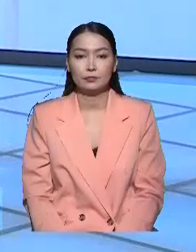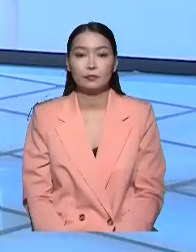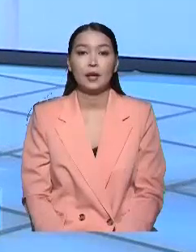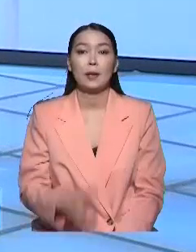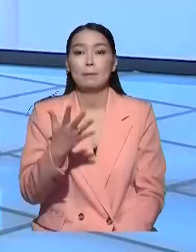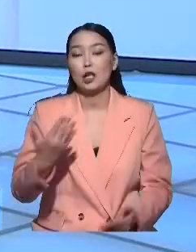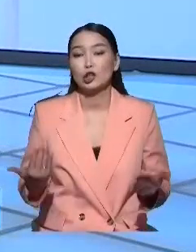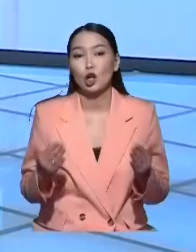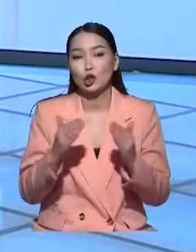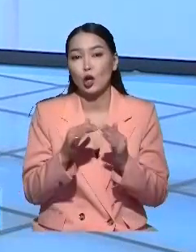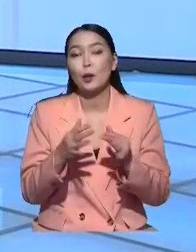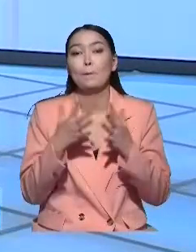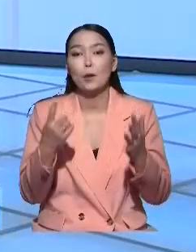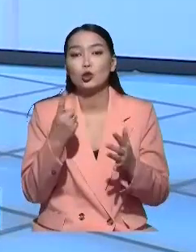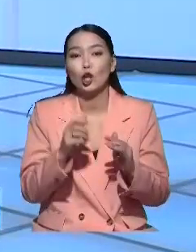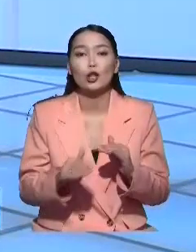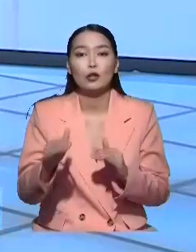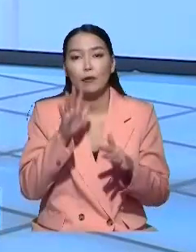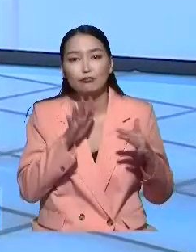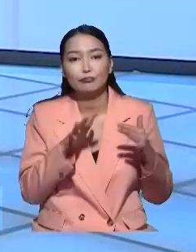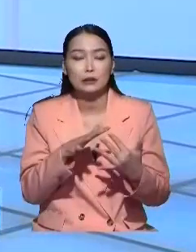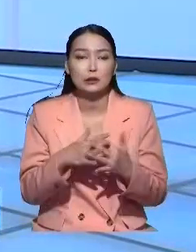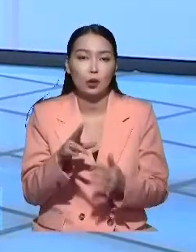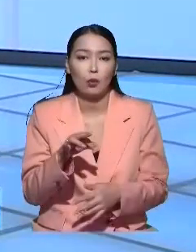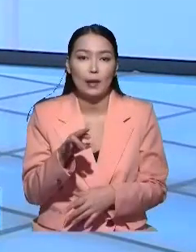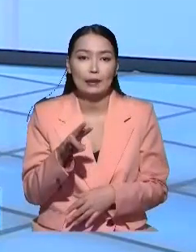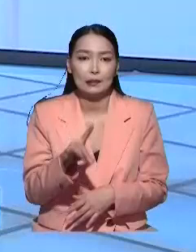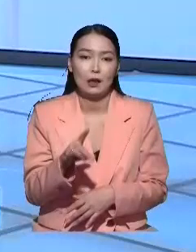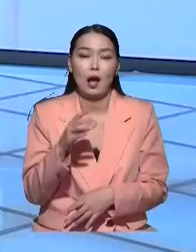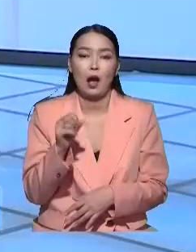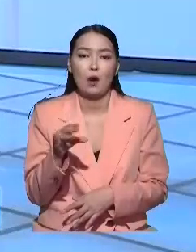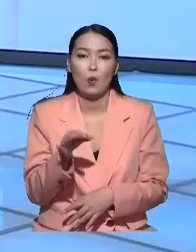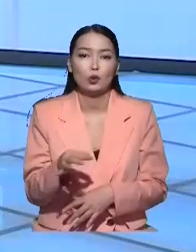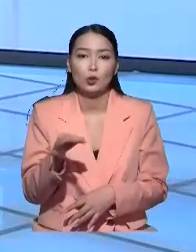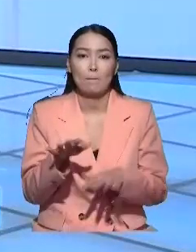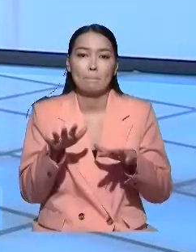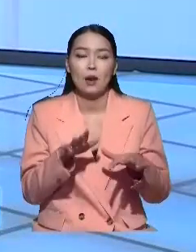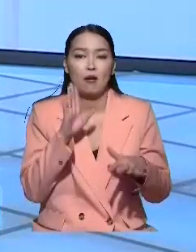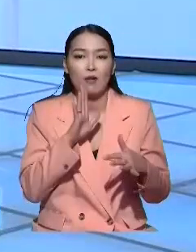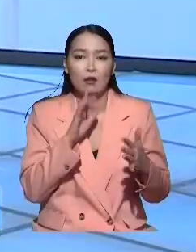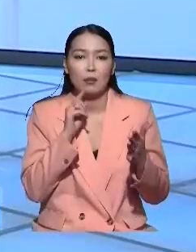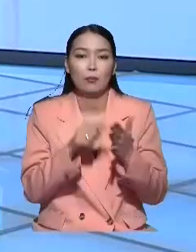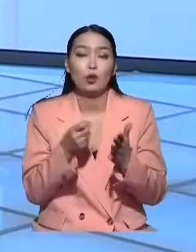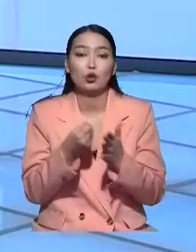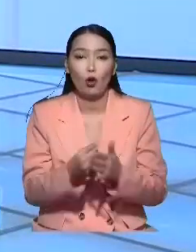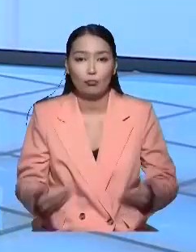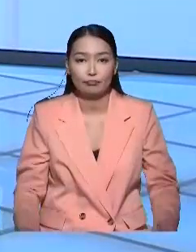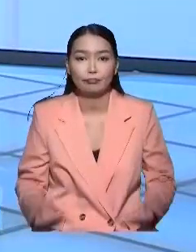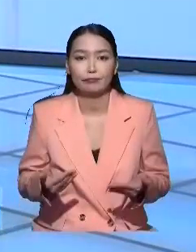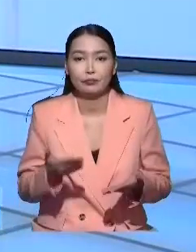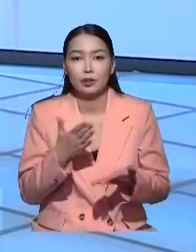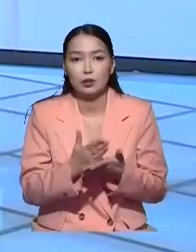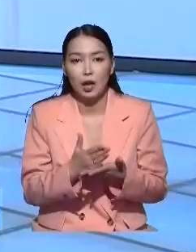5 жилых домов и более 100 дворов потопило в селе Коянды Акмолинской области. Местами вода доходит до колен. Местные жители говорят, по